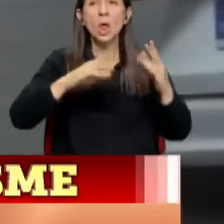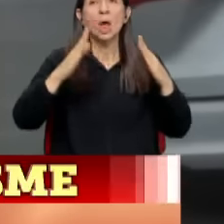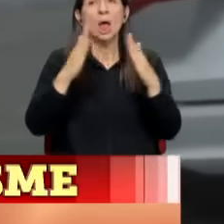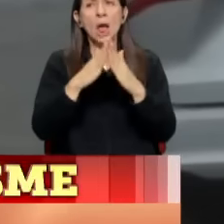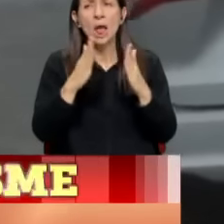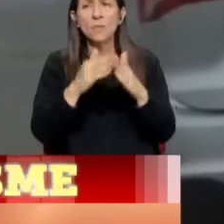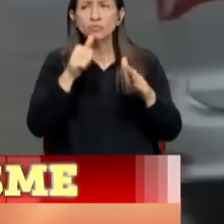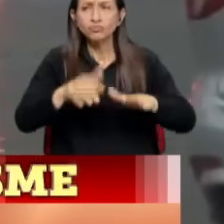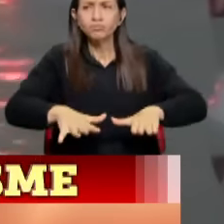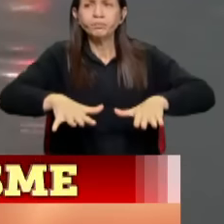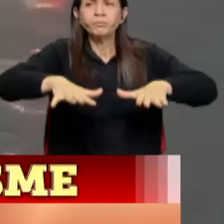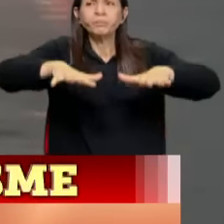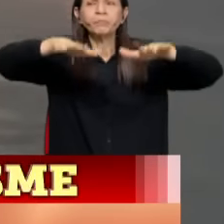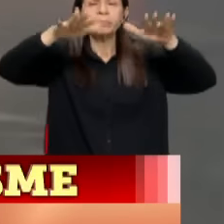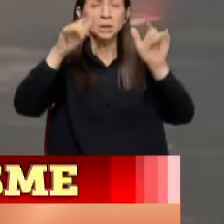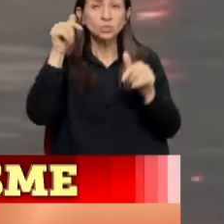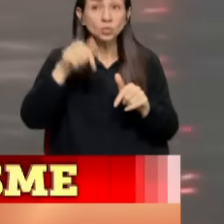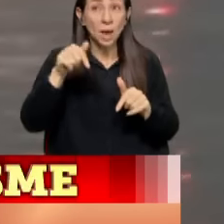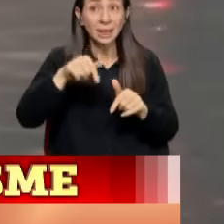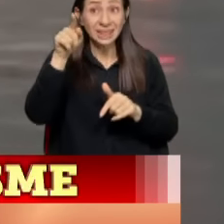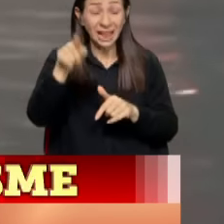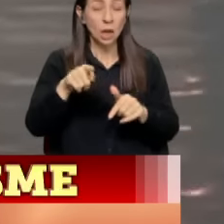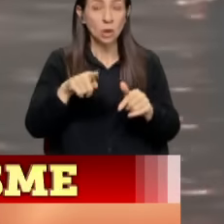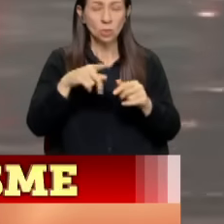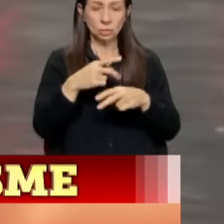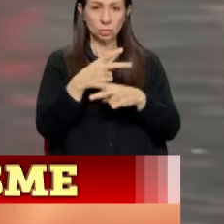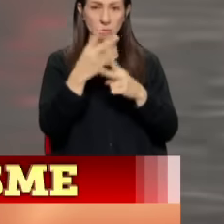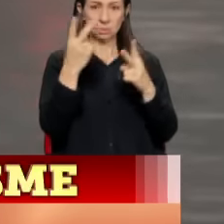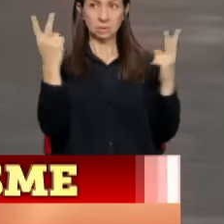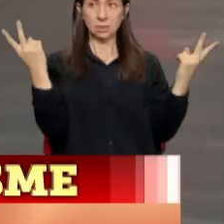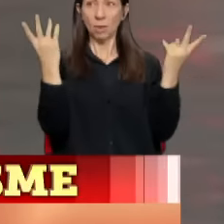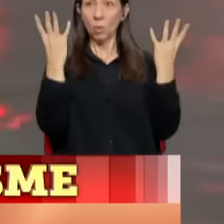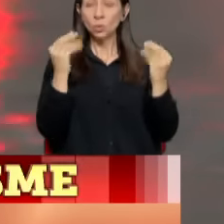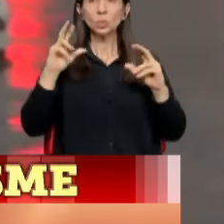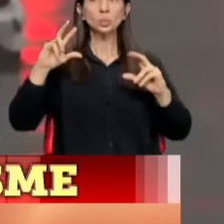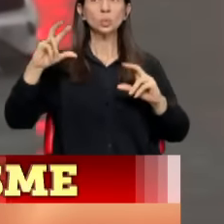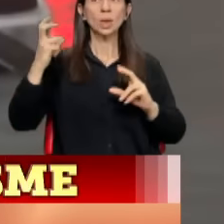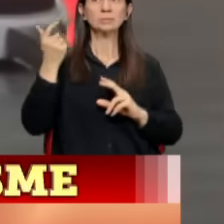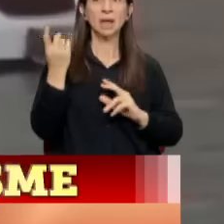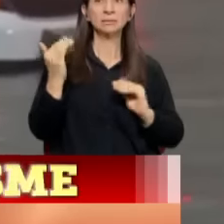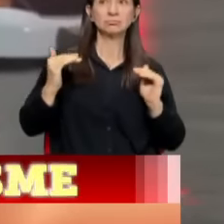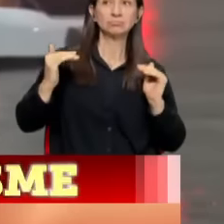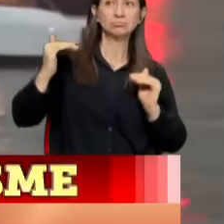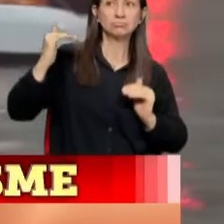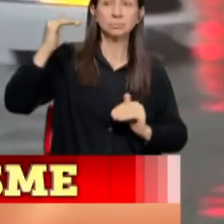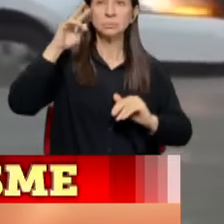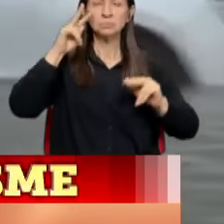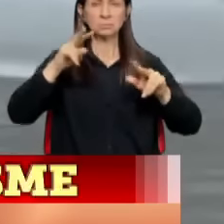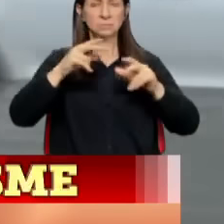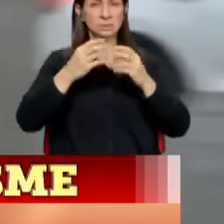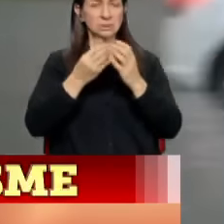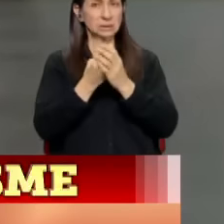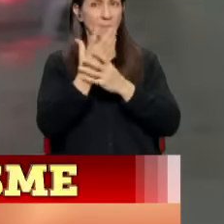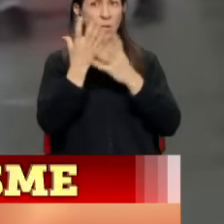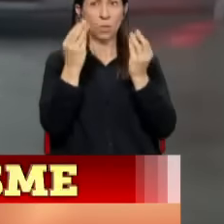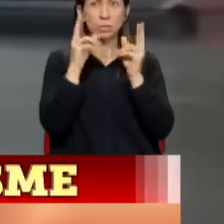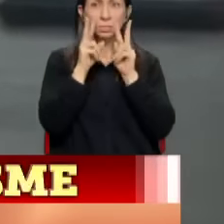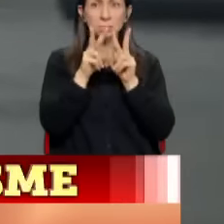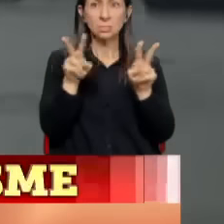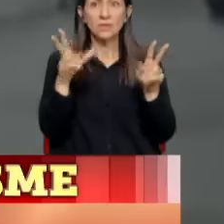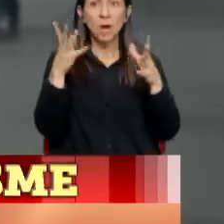evler su altında kaldı. Şu anda gün aydınlandı. Güneş biraz olsun kendisini